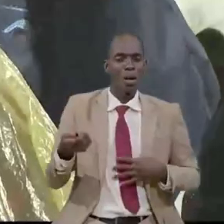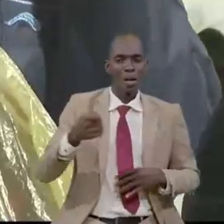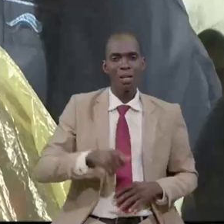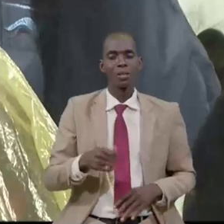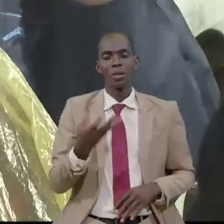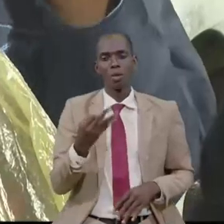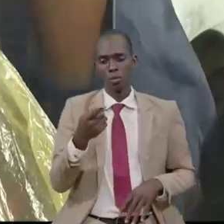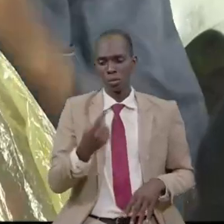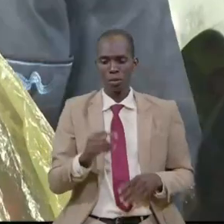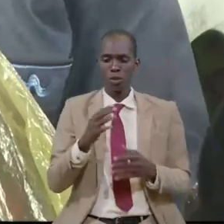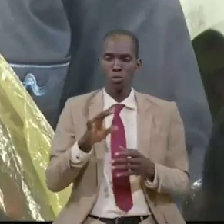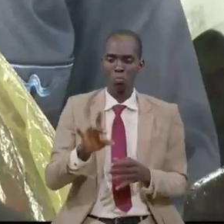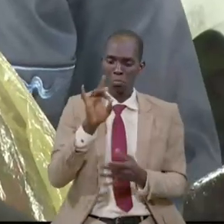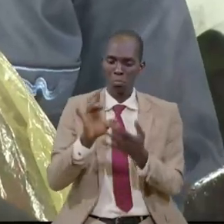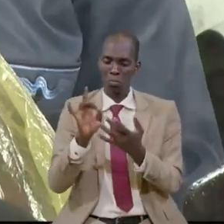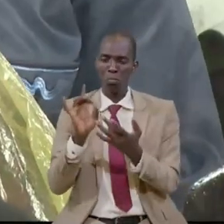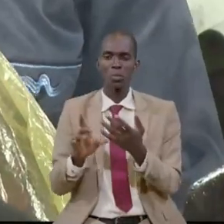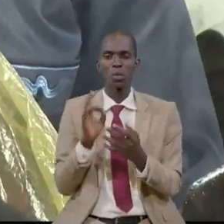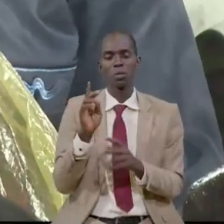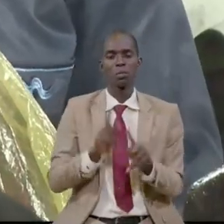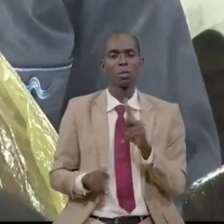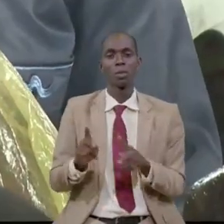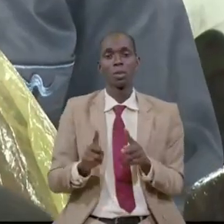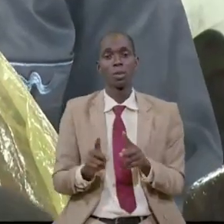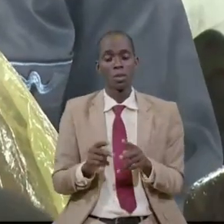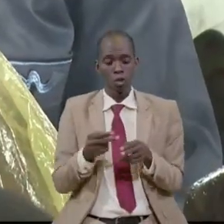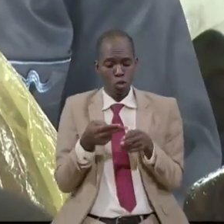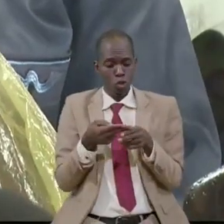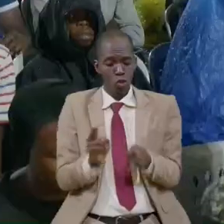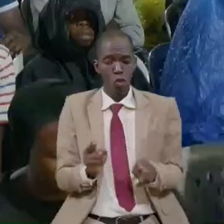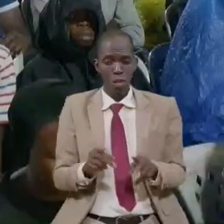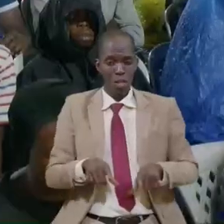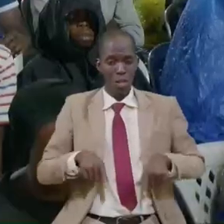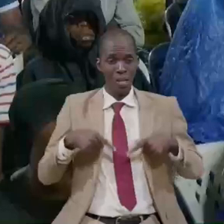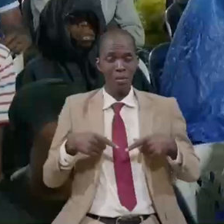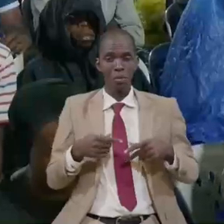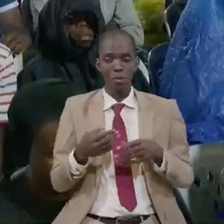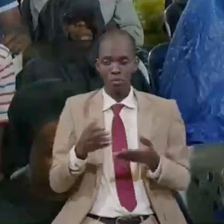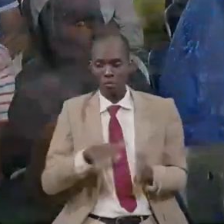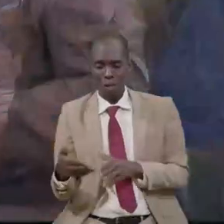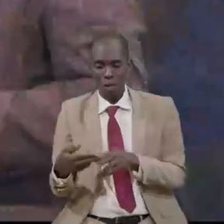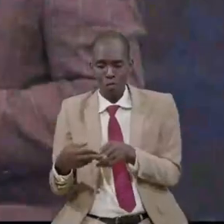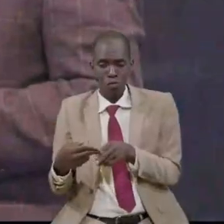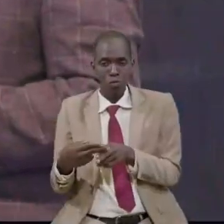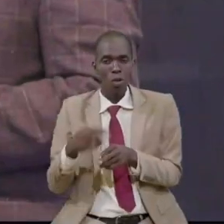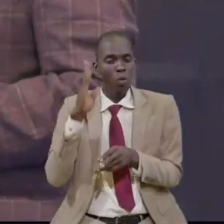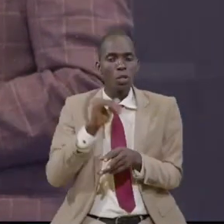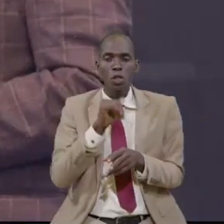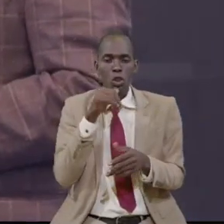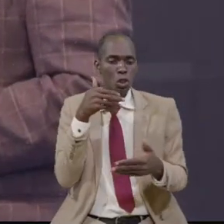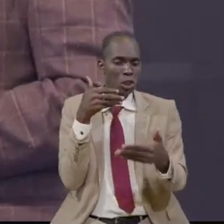la race élue. La mort prématurée ne va pas atteindre le